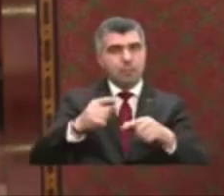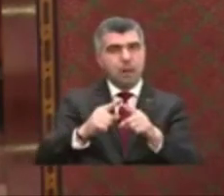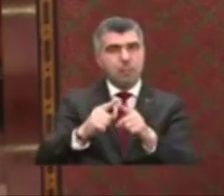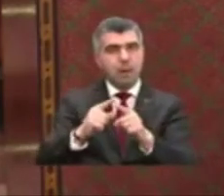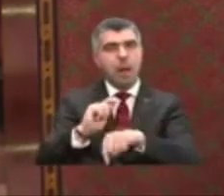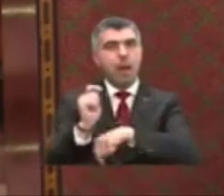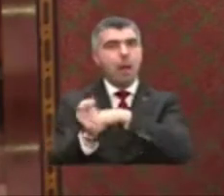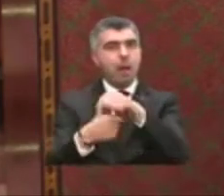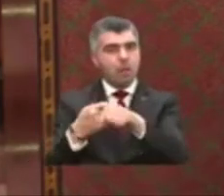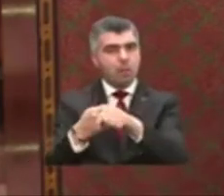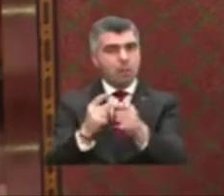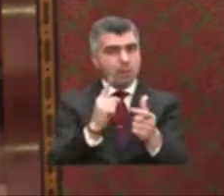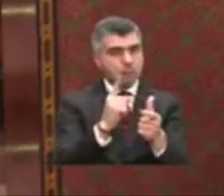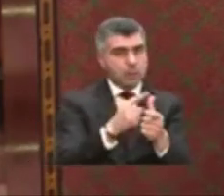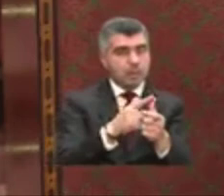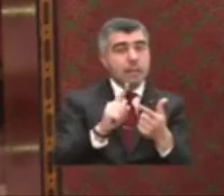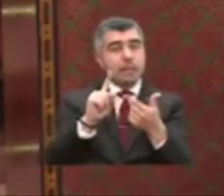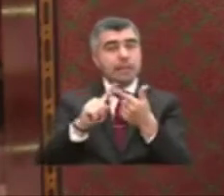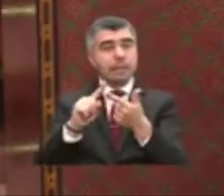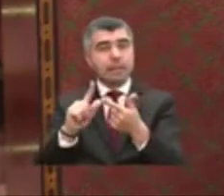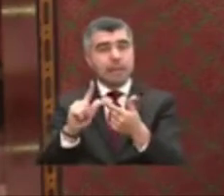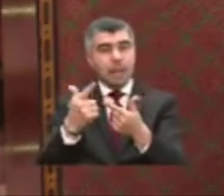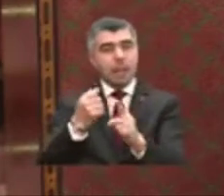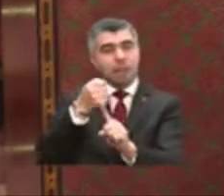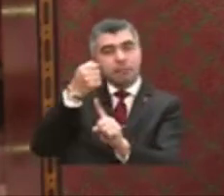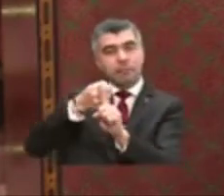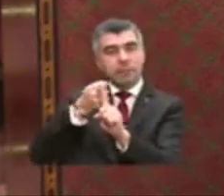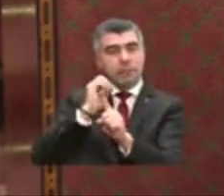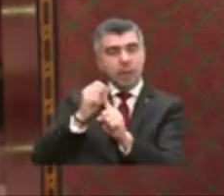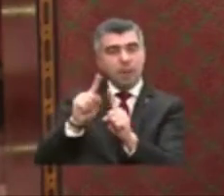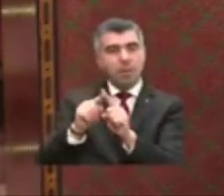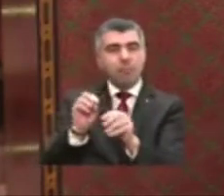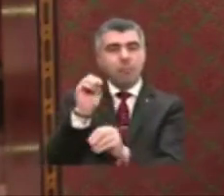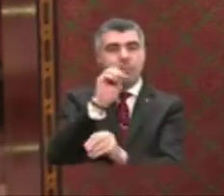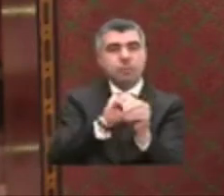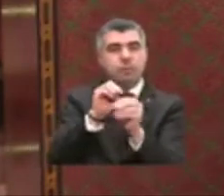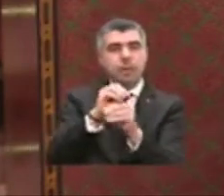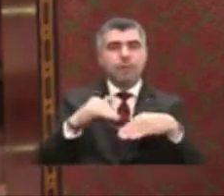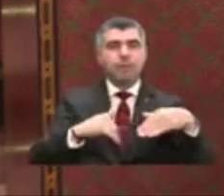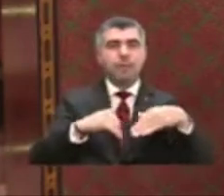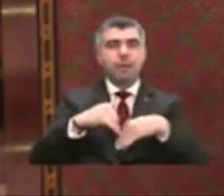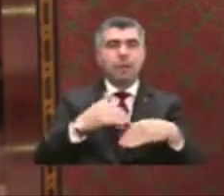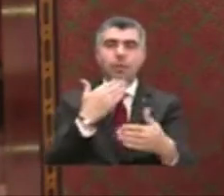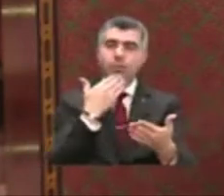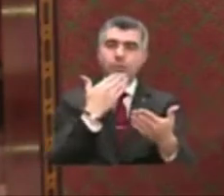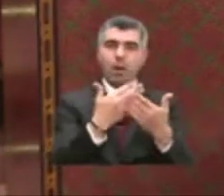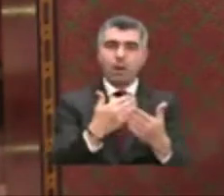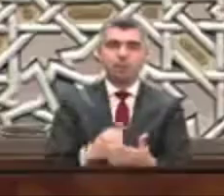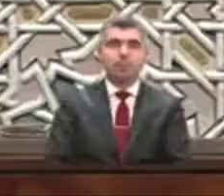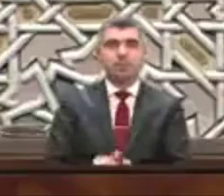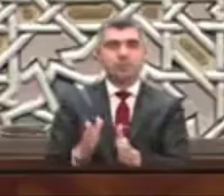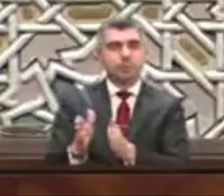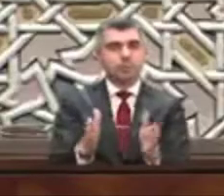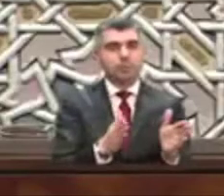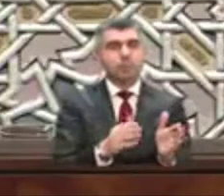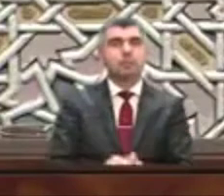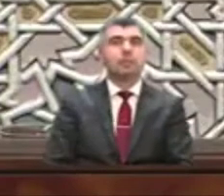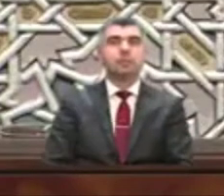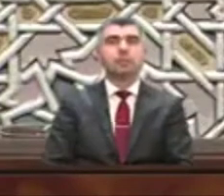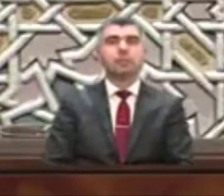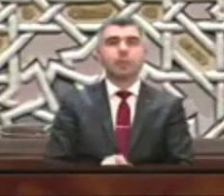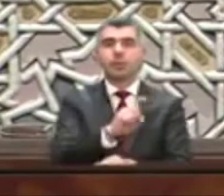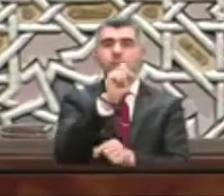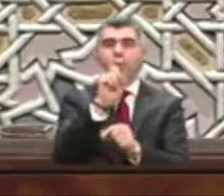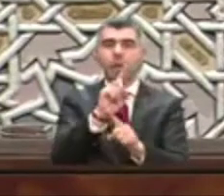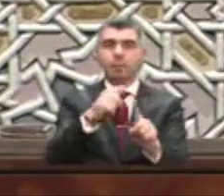العالم القروي، وثانيا العمل كذلك على صيانة هذه الطرق. وشكرا. شكرا سيد الوزير المحترم. سيد النائب محترم لكم